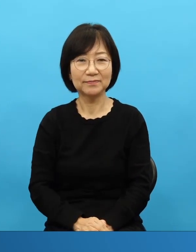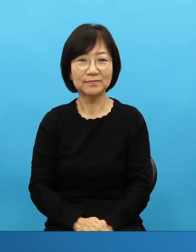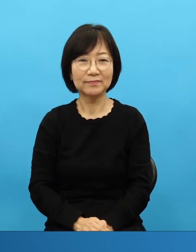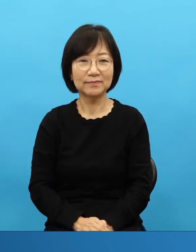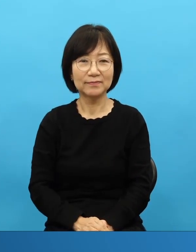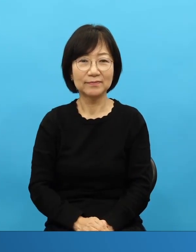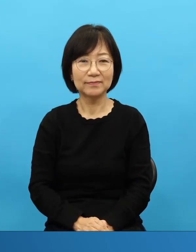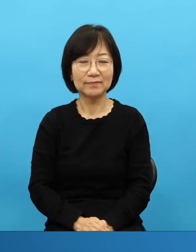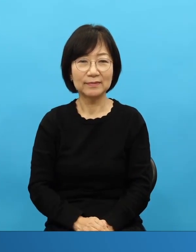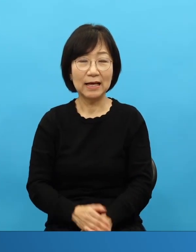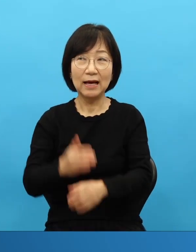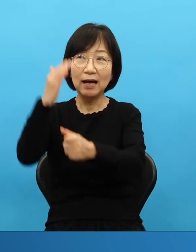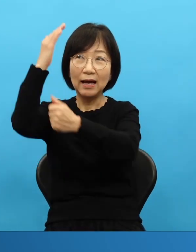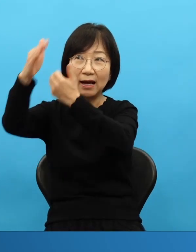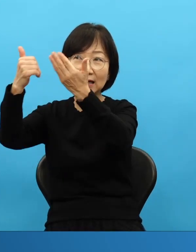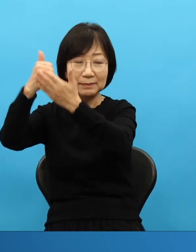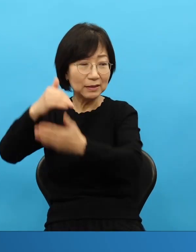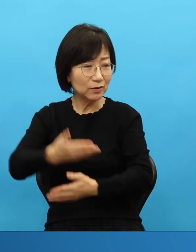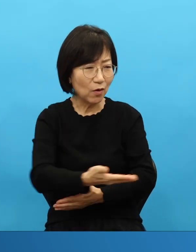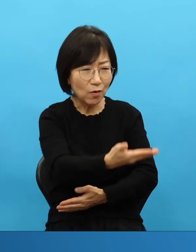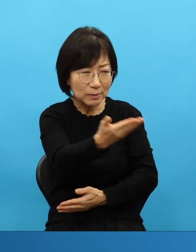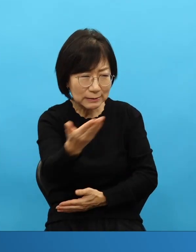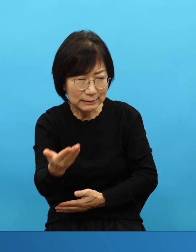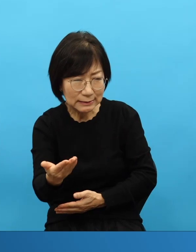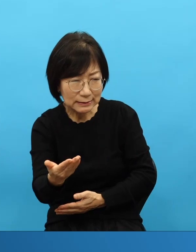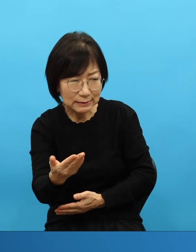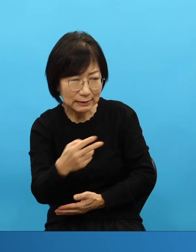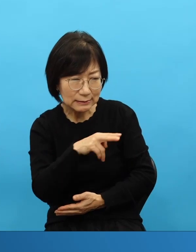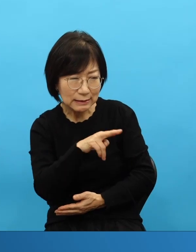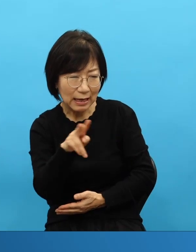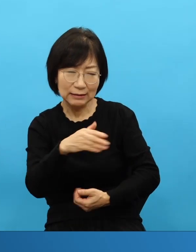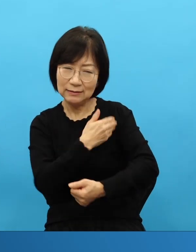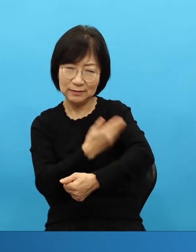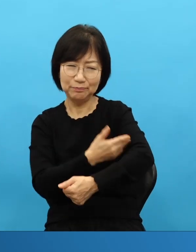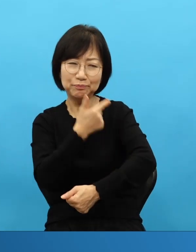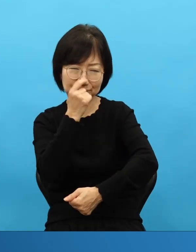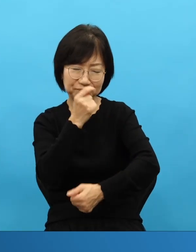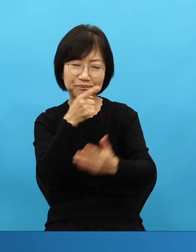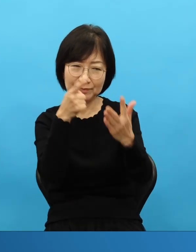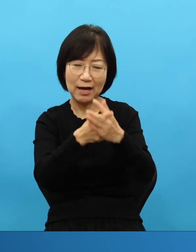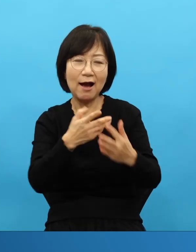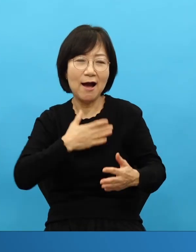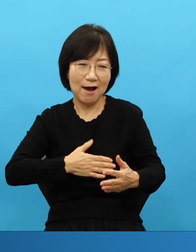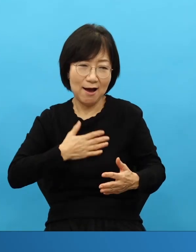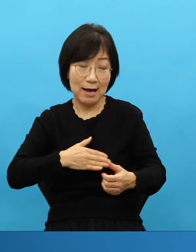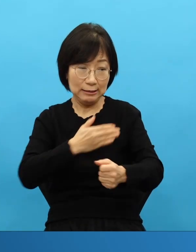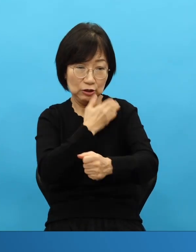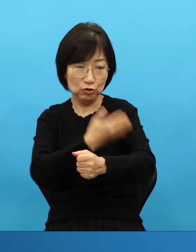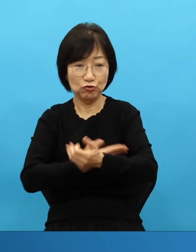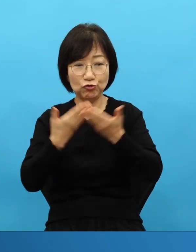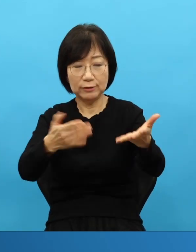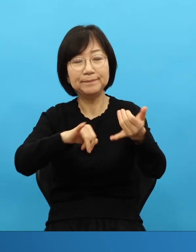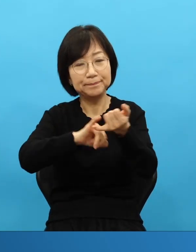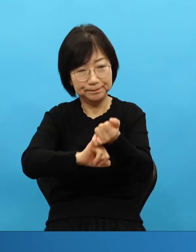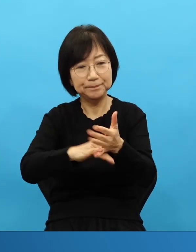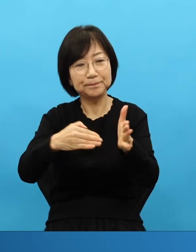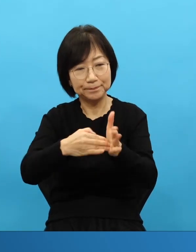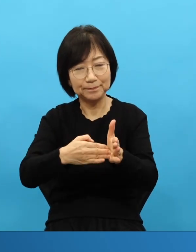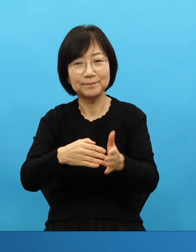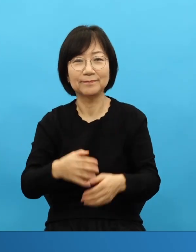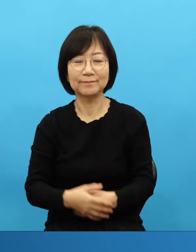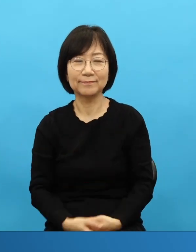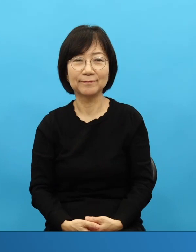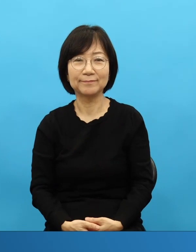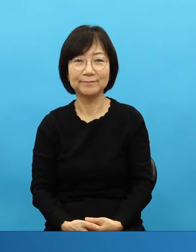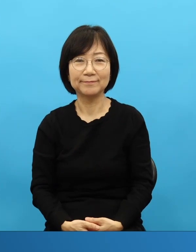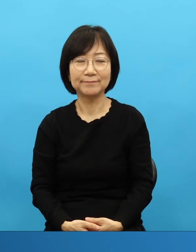능력 없는 걸 아시고 능력 주시겠다 약속하셨잖아요. And knowing that we lack power, God promised to give us power. 믿으셔야 됩니다. Believe that. 지금